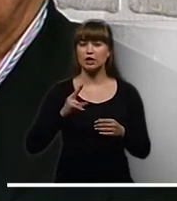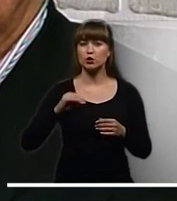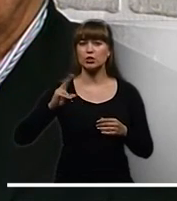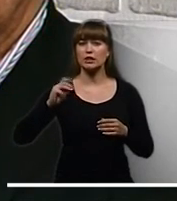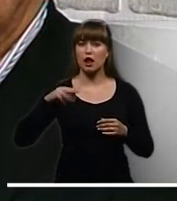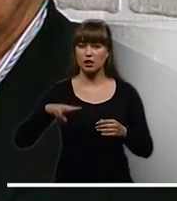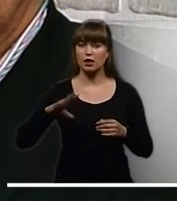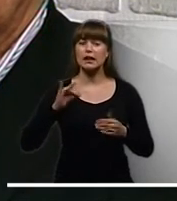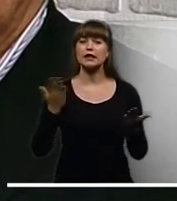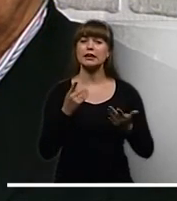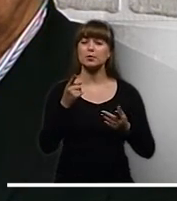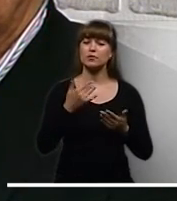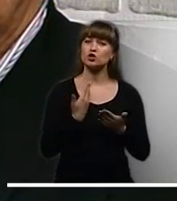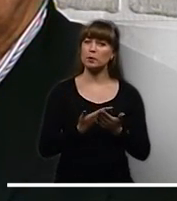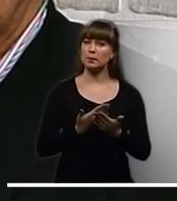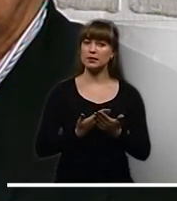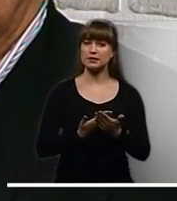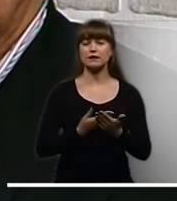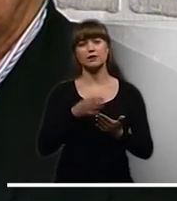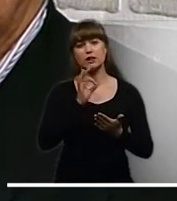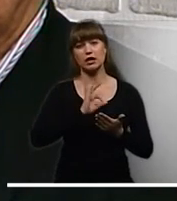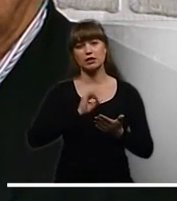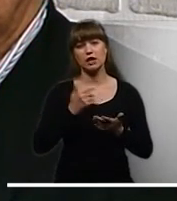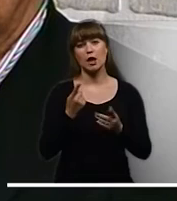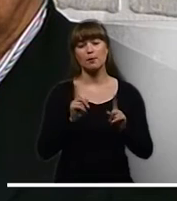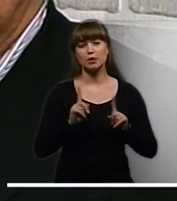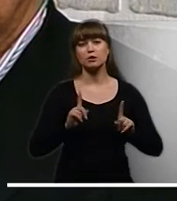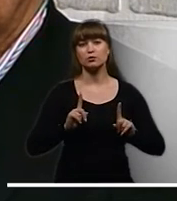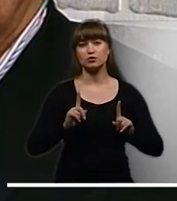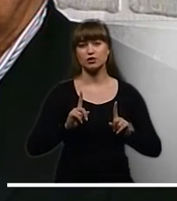Предуктал. И какие бы вы еще посоветовали, потому что...